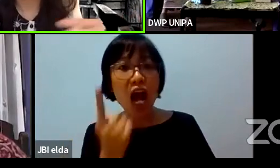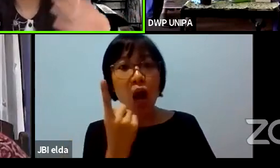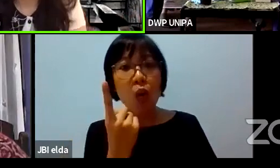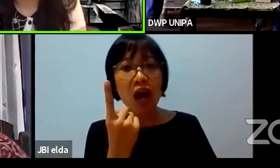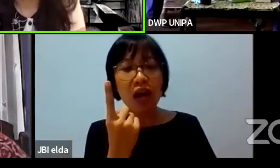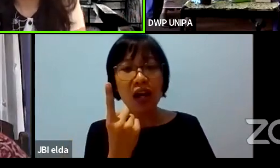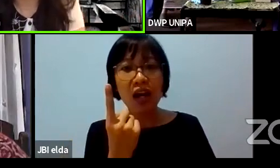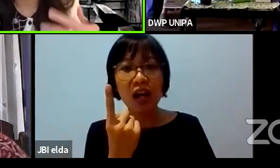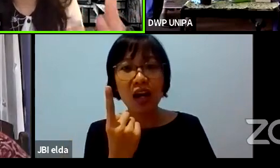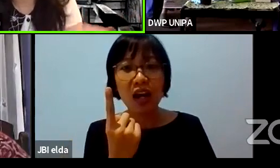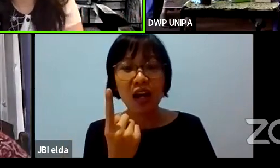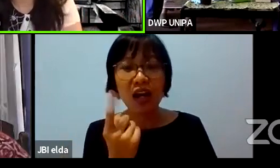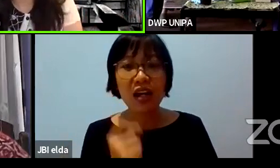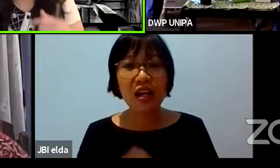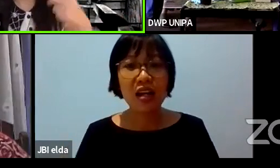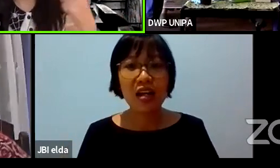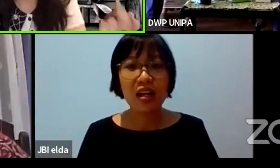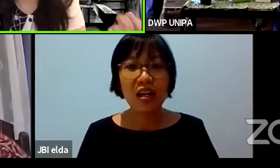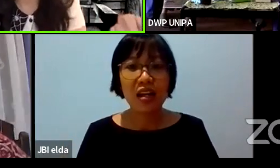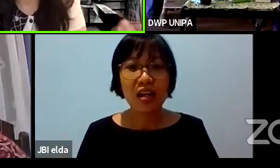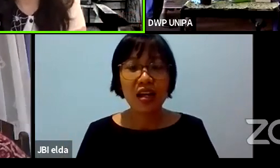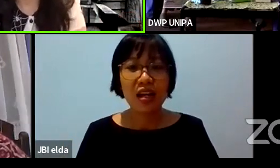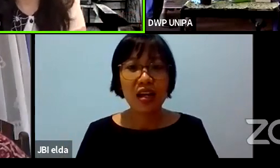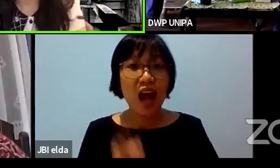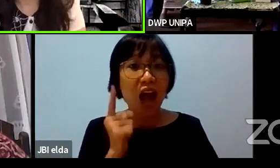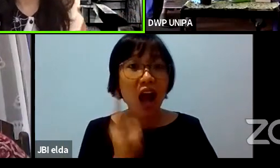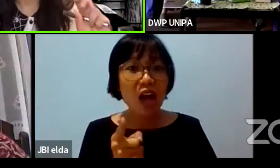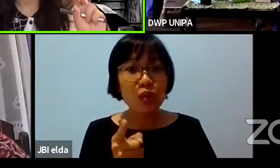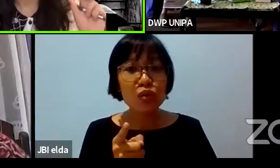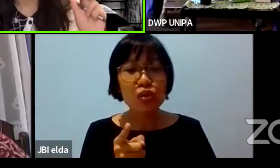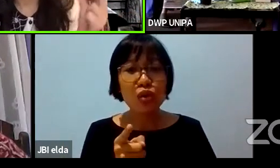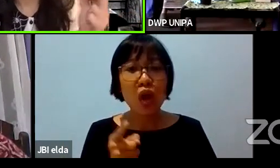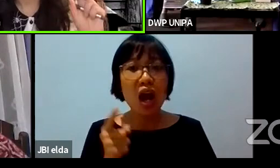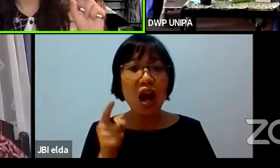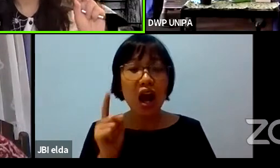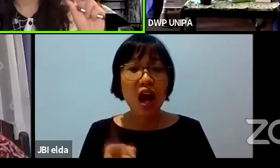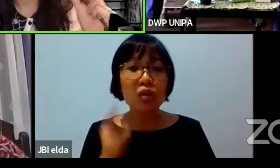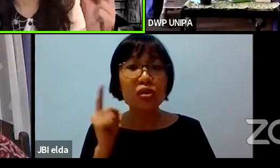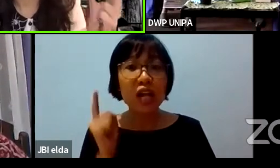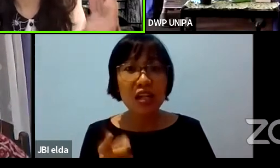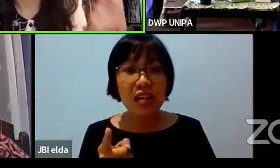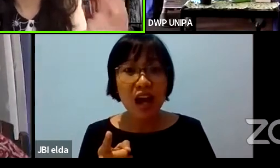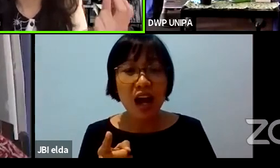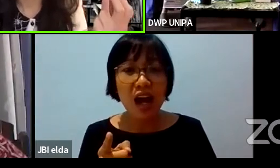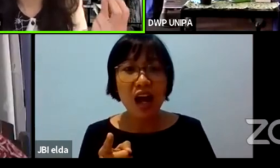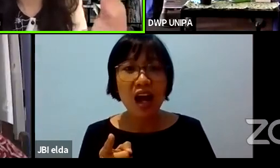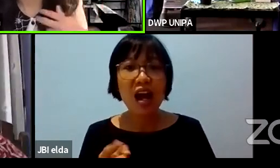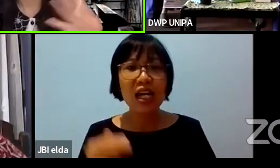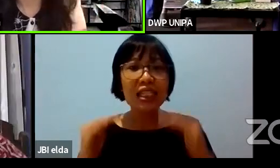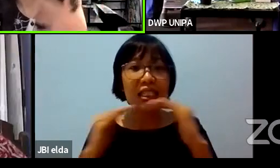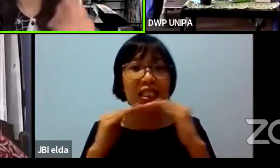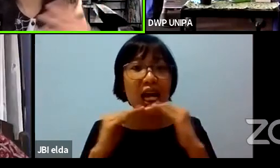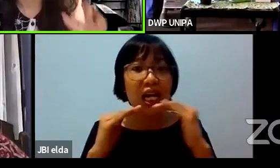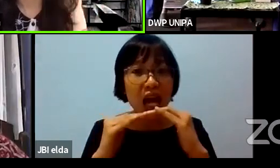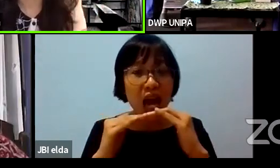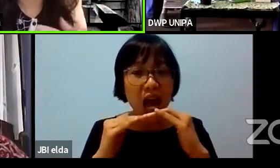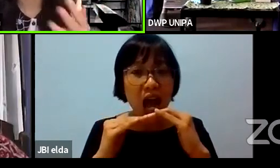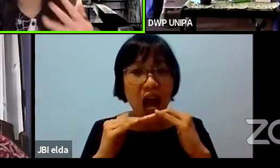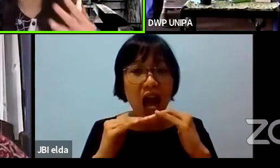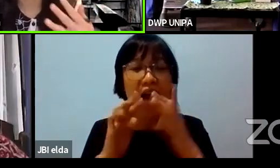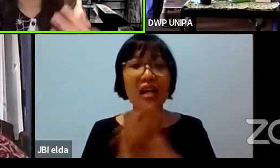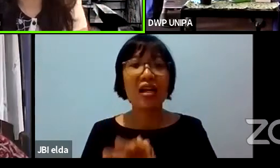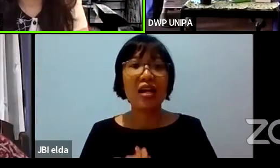itu sudah beda gitu. Jadi kayak laki-laki kulit putih itu biasanya punya sense of entitlement atau perasaan